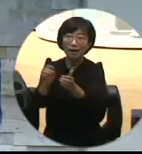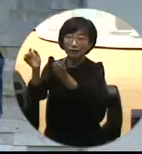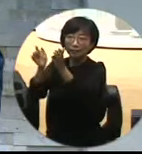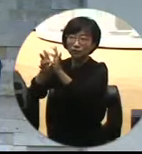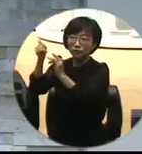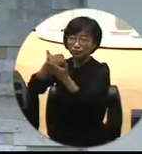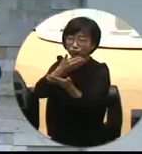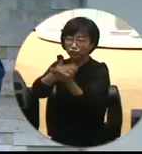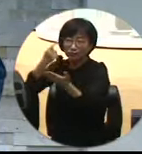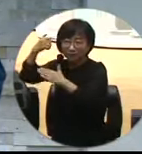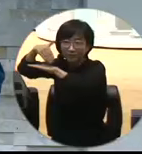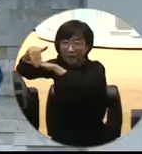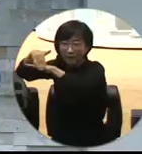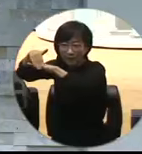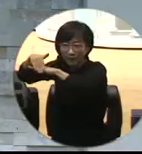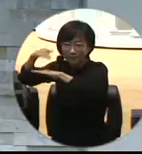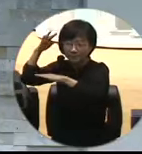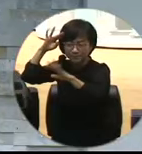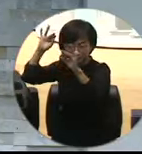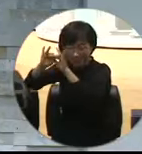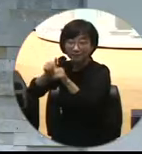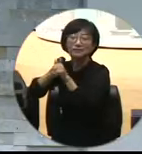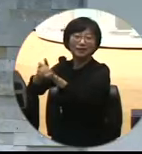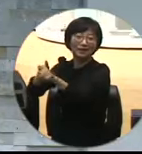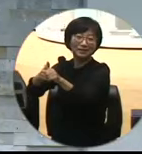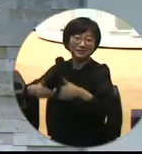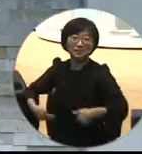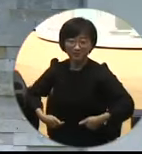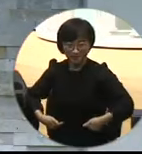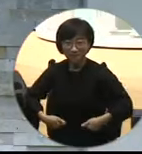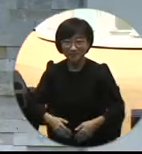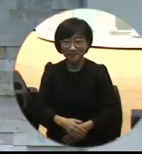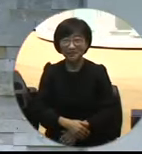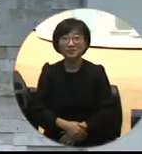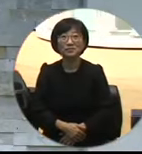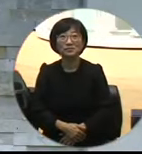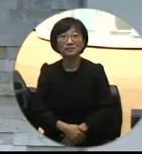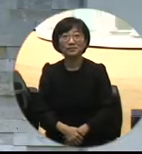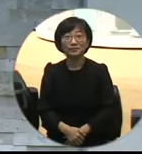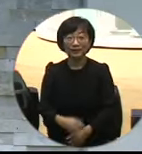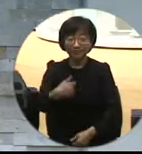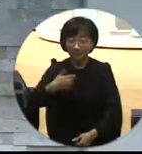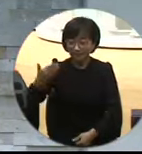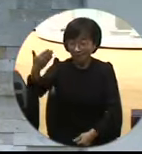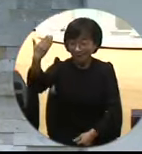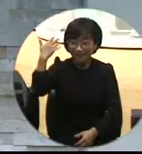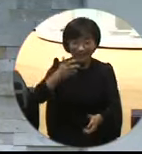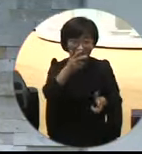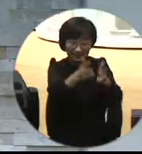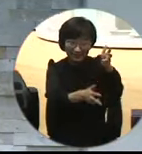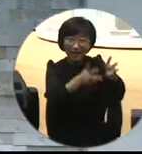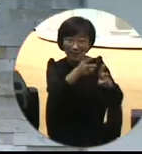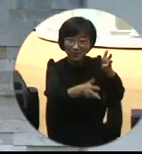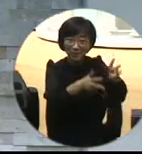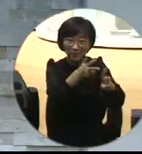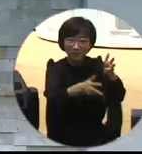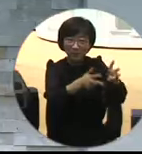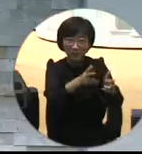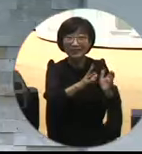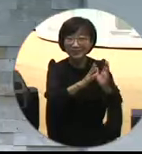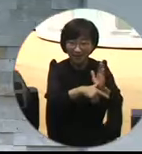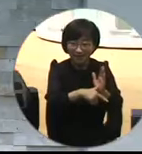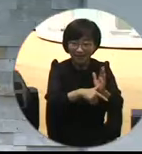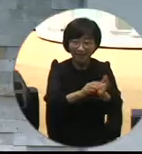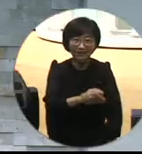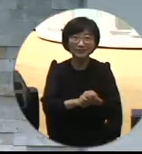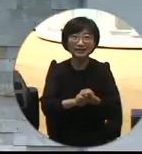가치에 모든 초점을 맞춰야 돼요. 초점 맞추세요. 저는 사업을 할 때 이 맞춰서 직장 다니면 하나님